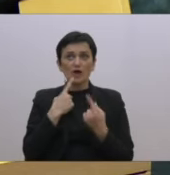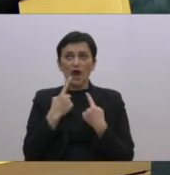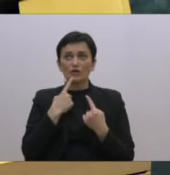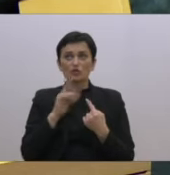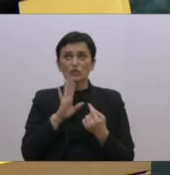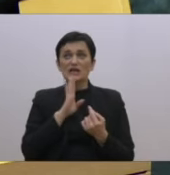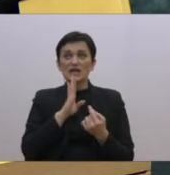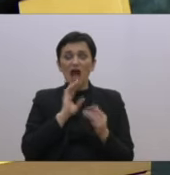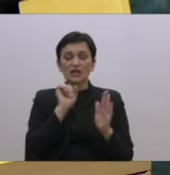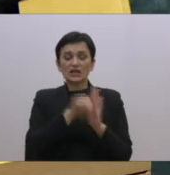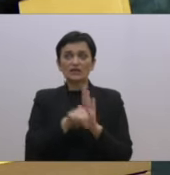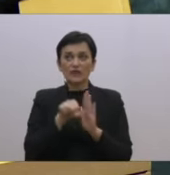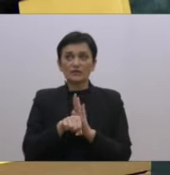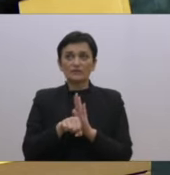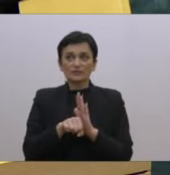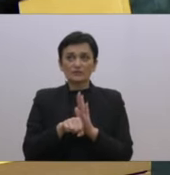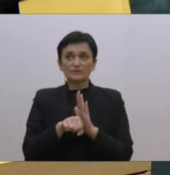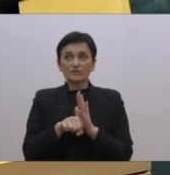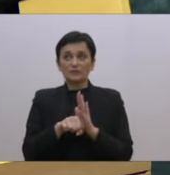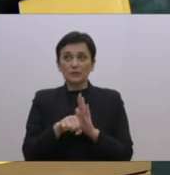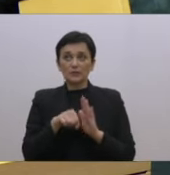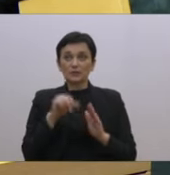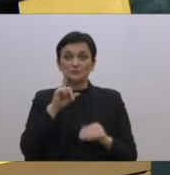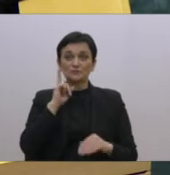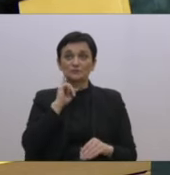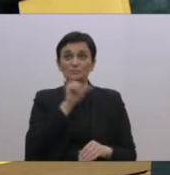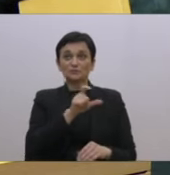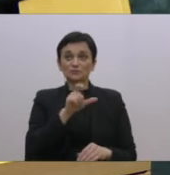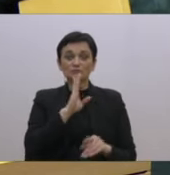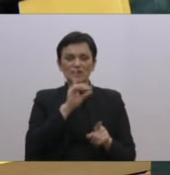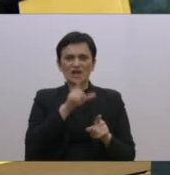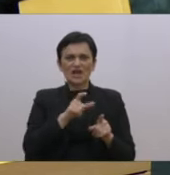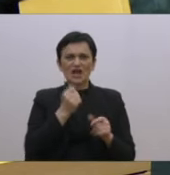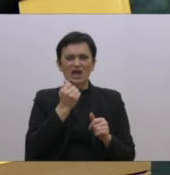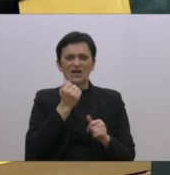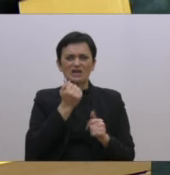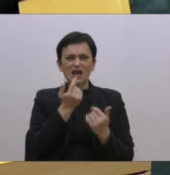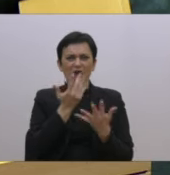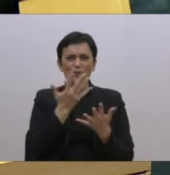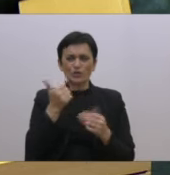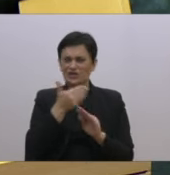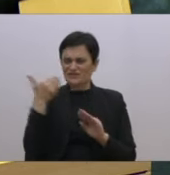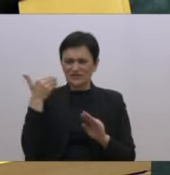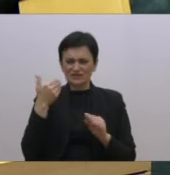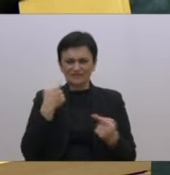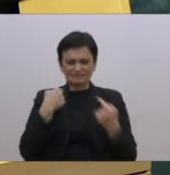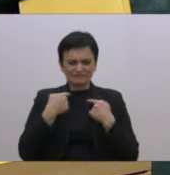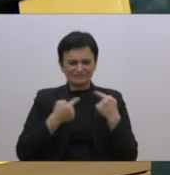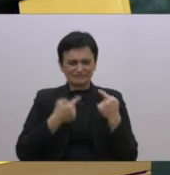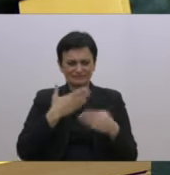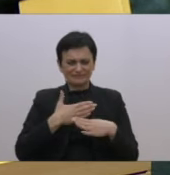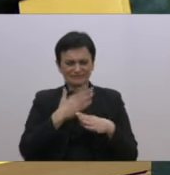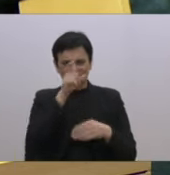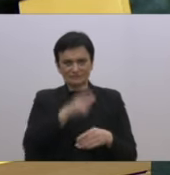რომ ქალებს კლავენ, რომ ახალგაზრდა ქალი აკუწეს რამოდენიმე კვირის წინ, რომ